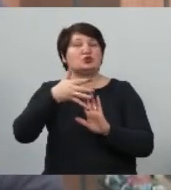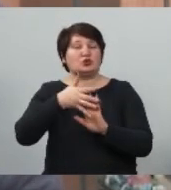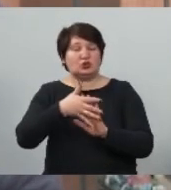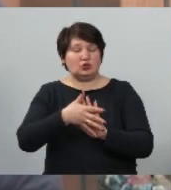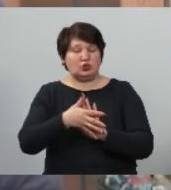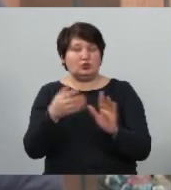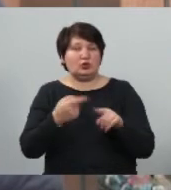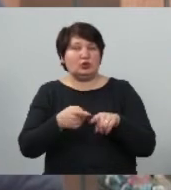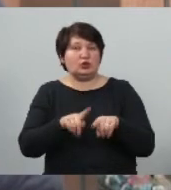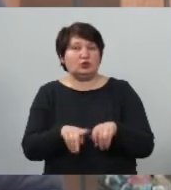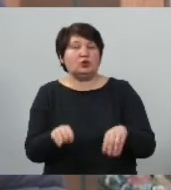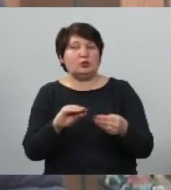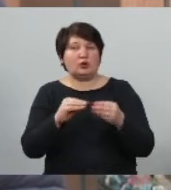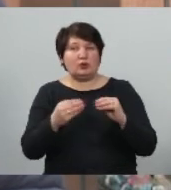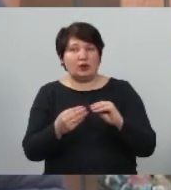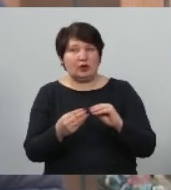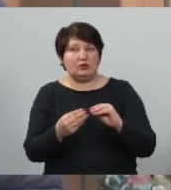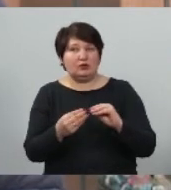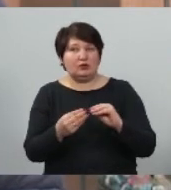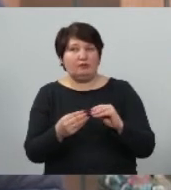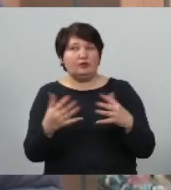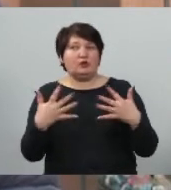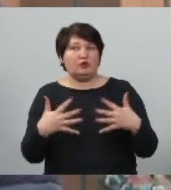дану проблему, вже йдуть вже